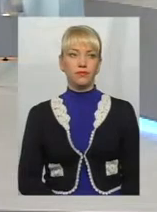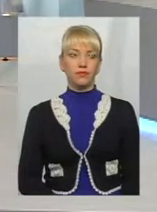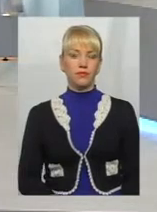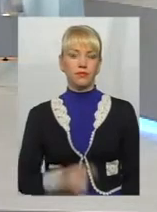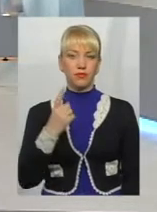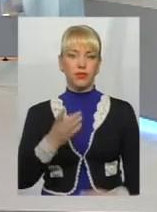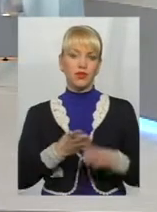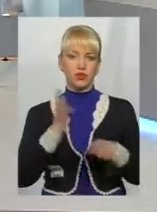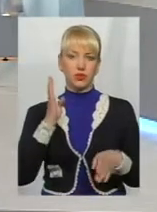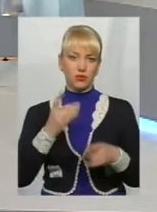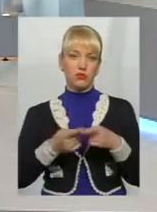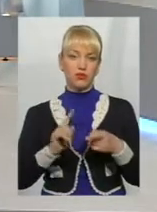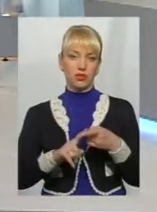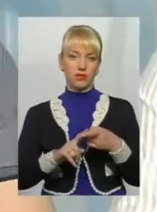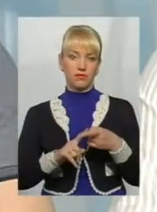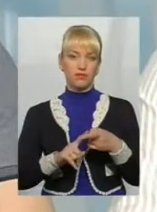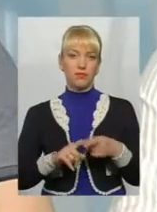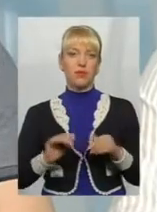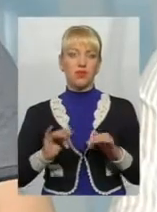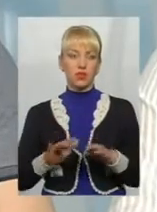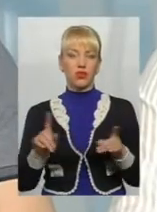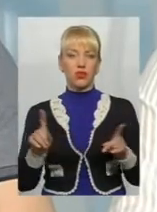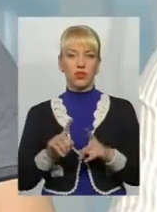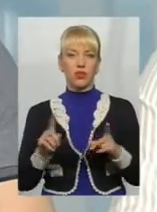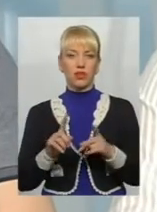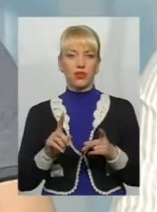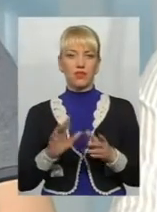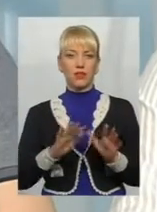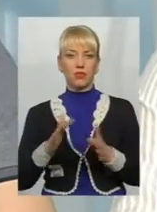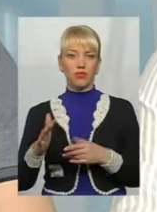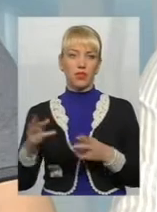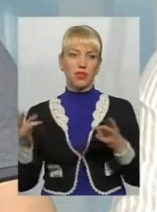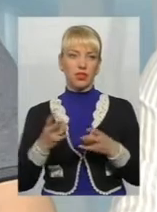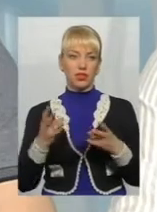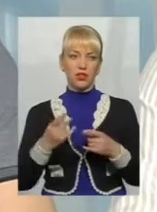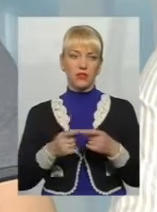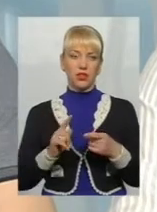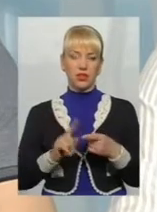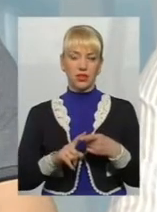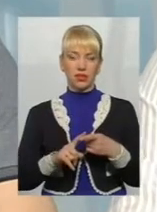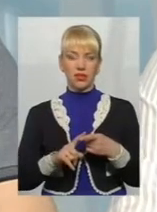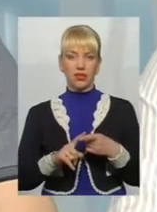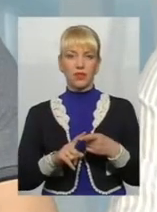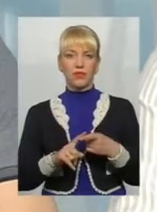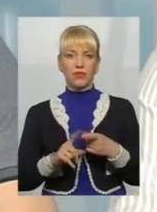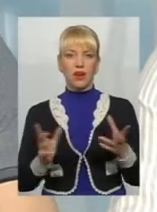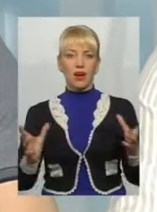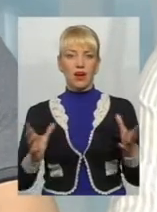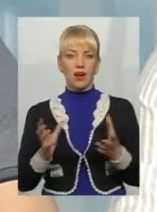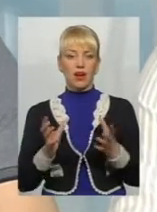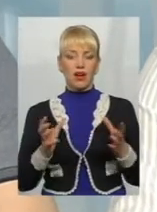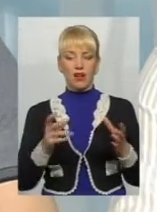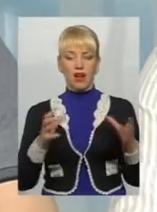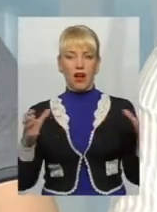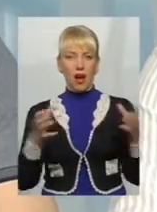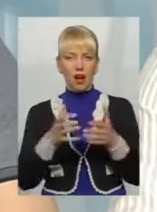Першочергово, це заходи, які відбуваються, треба їх контролювати і слідкувати за розподілом